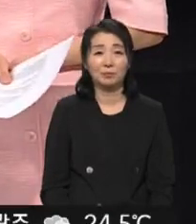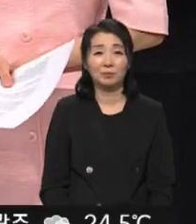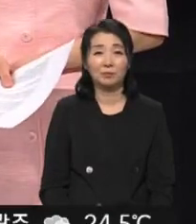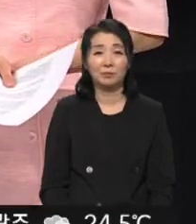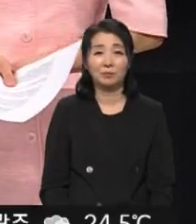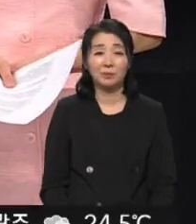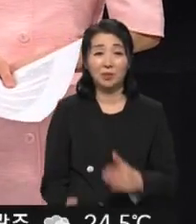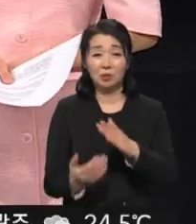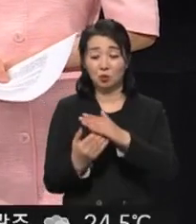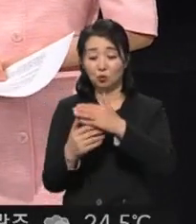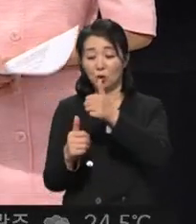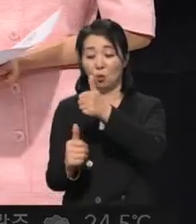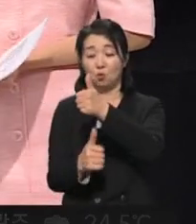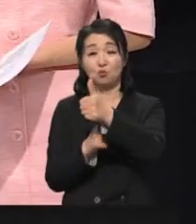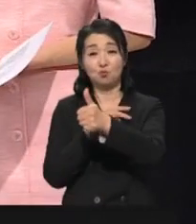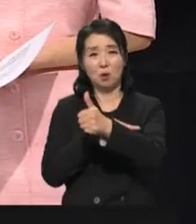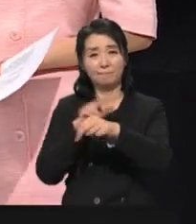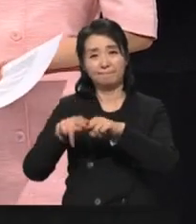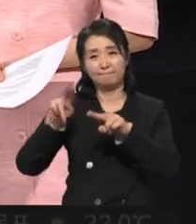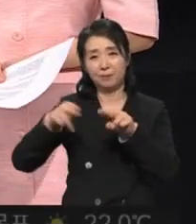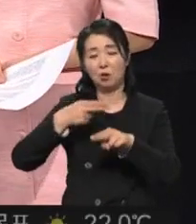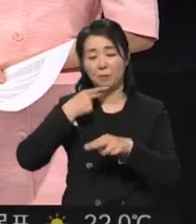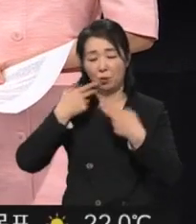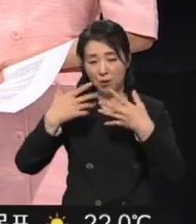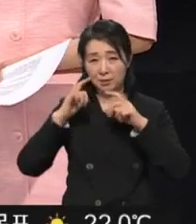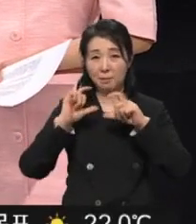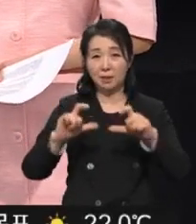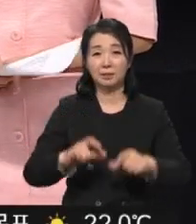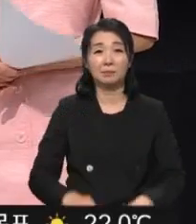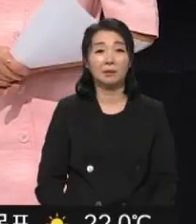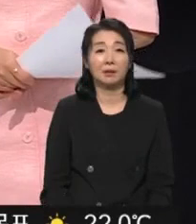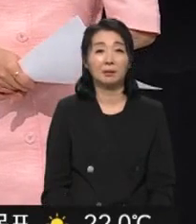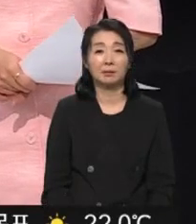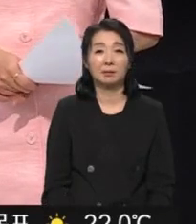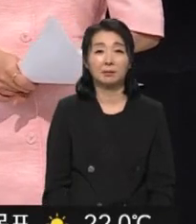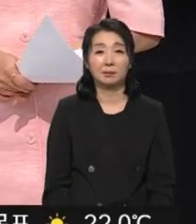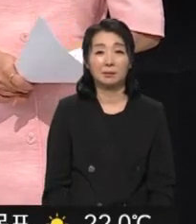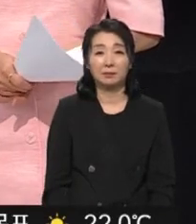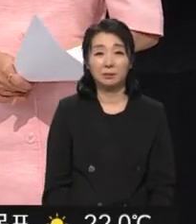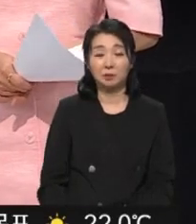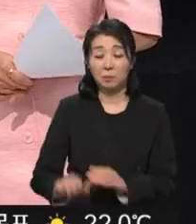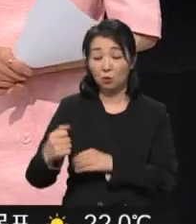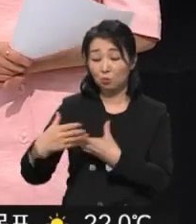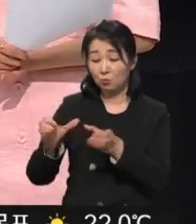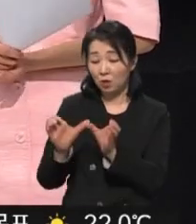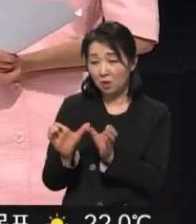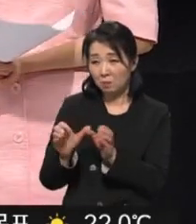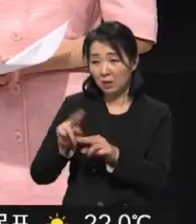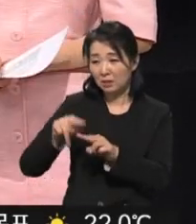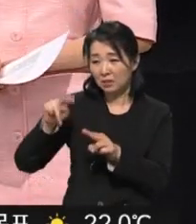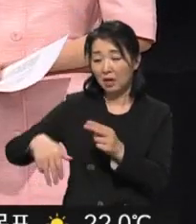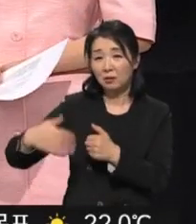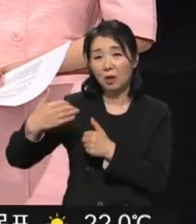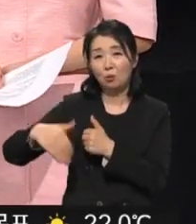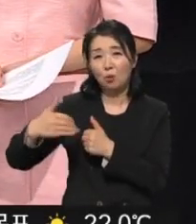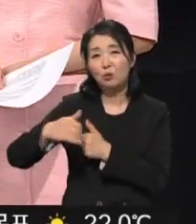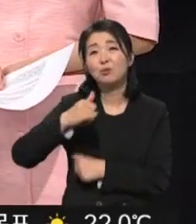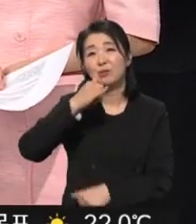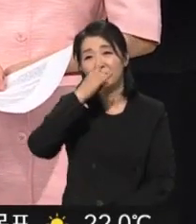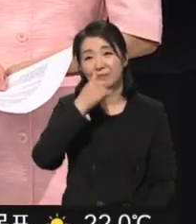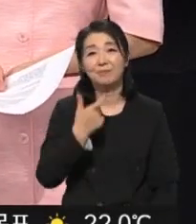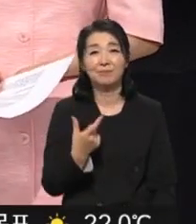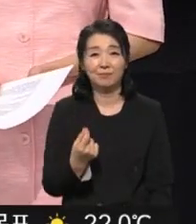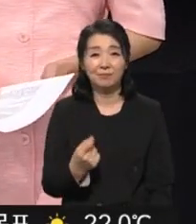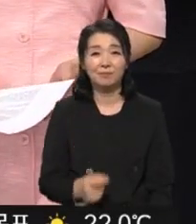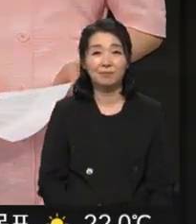한번 최고위원직 사퇴는 없다고 못 박았습니다. 하지만 당내에서 사퇴 권유가 전혀 없었던 건 아닌 걸로